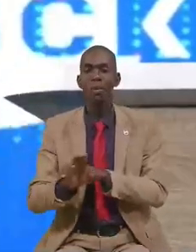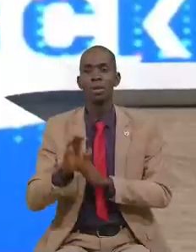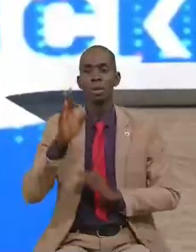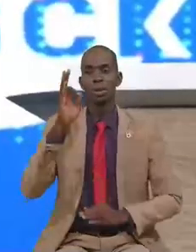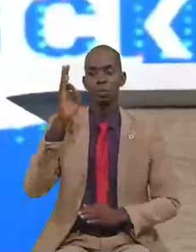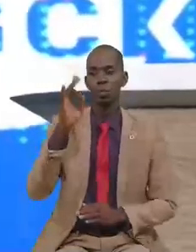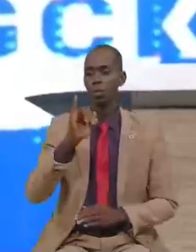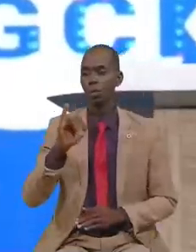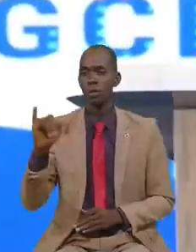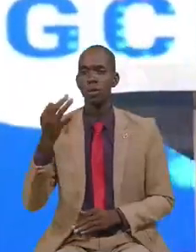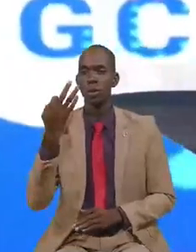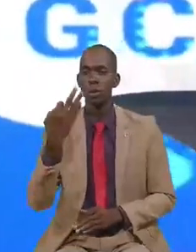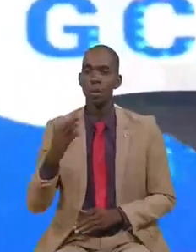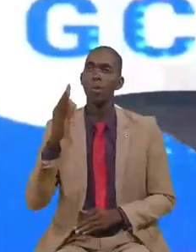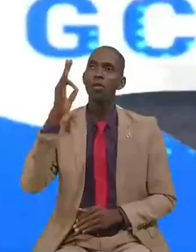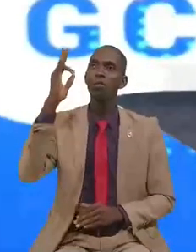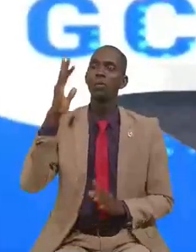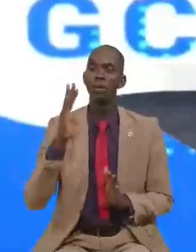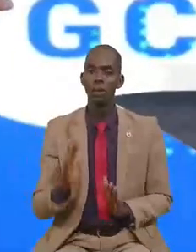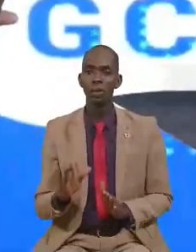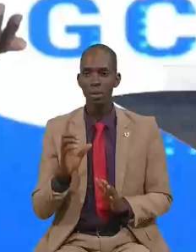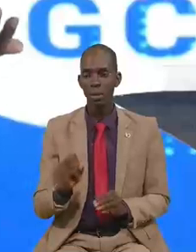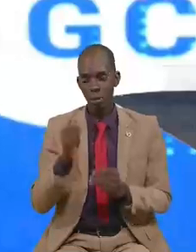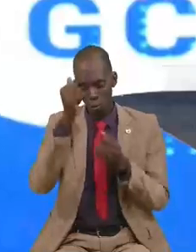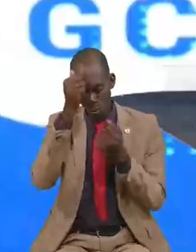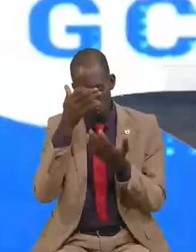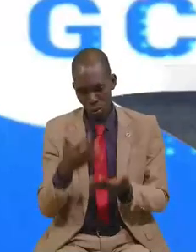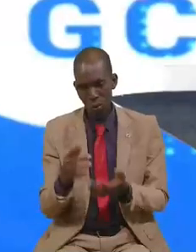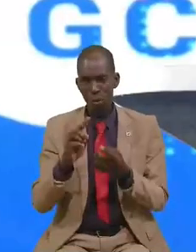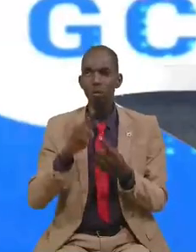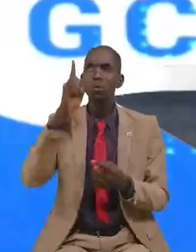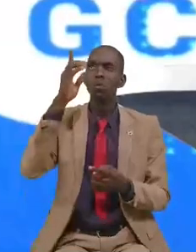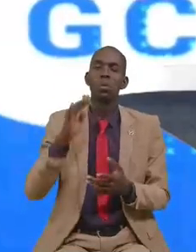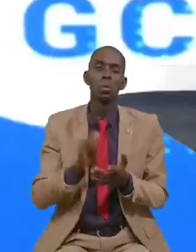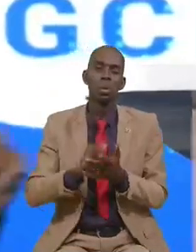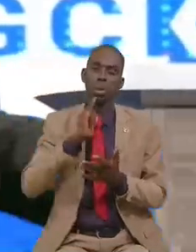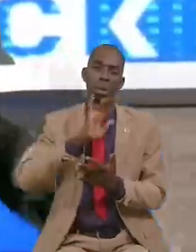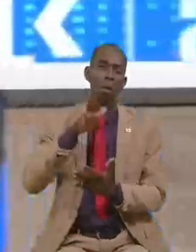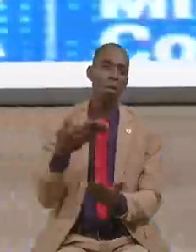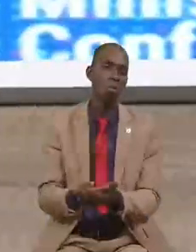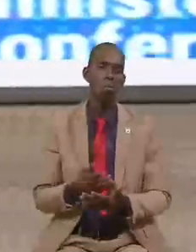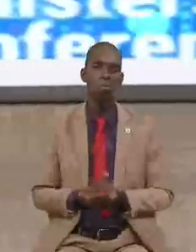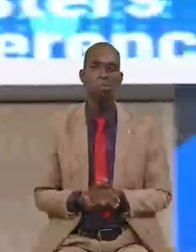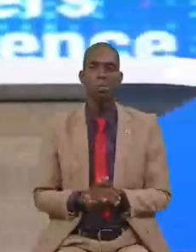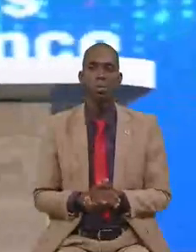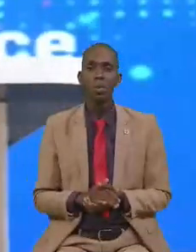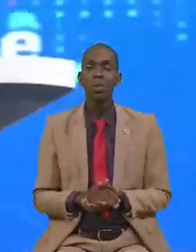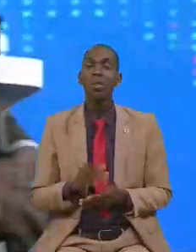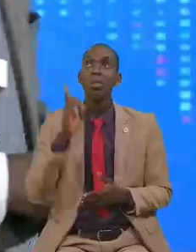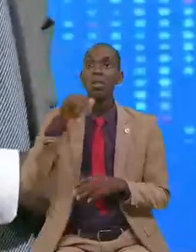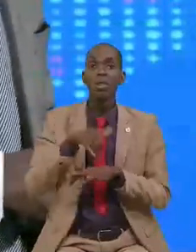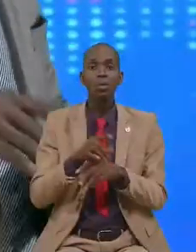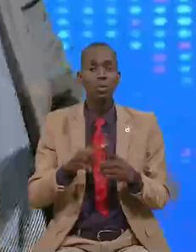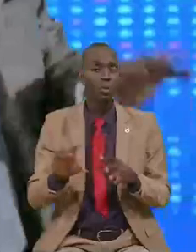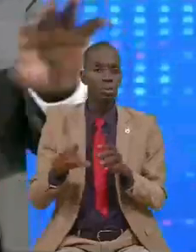prédicateurs soumis à Dieu. C'est ce qu'il nous faut, c'est ce dont nous avons besoin. Il t'envoie faire l'œuvre.